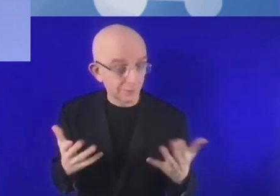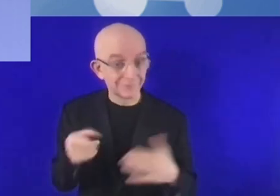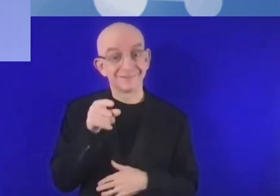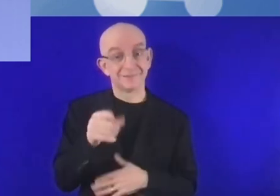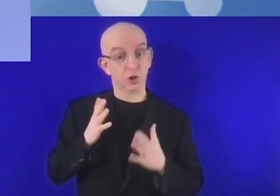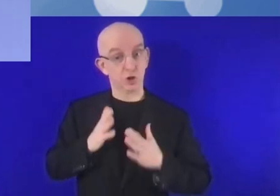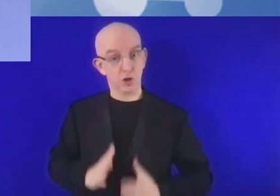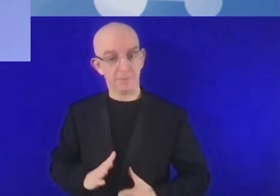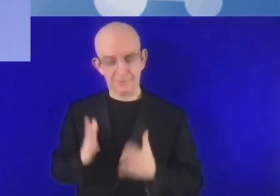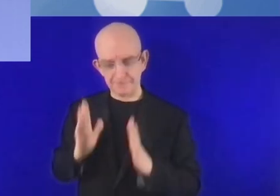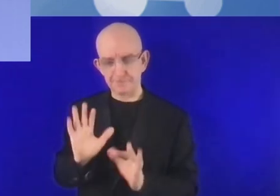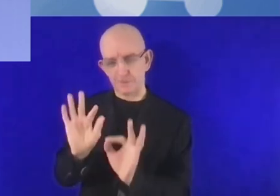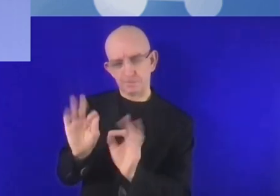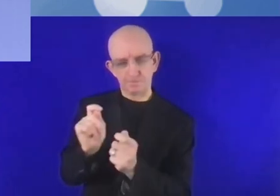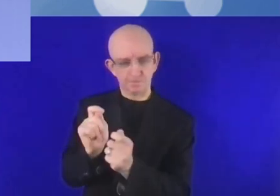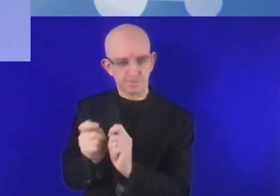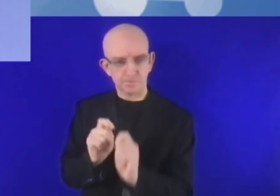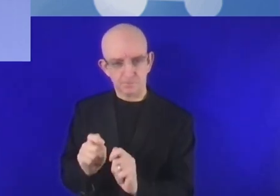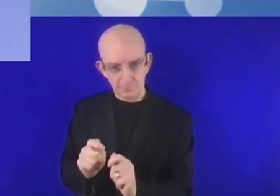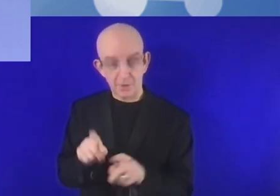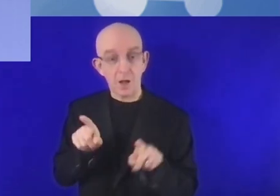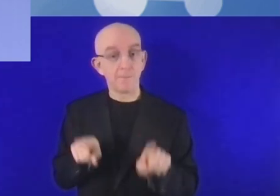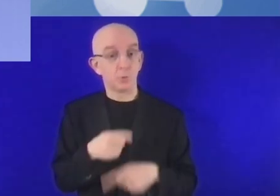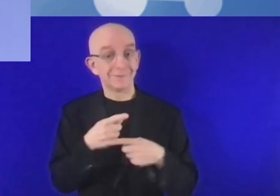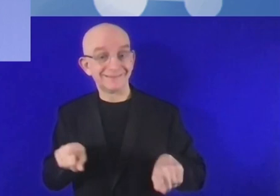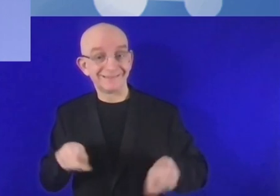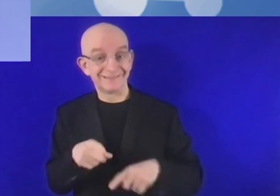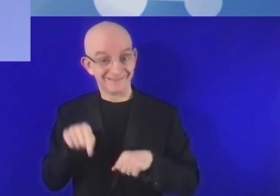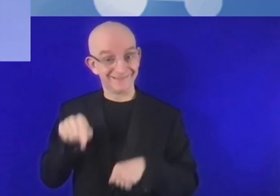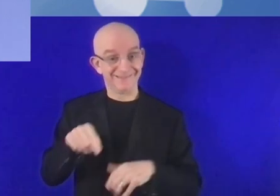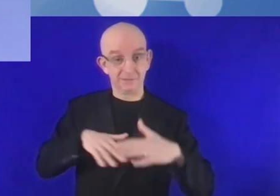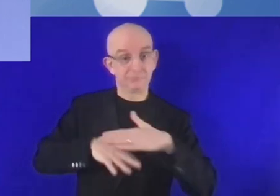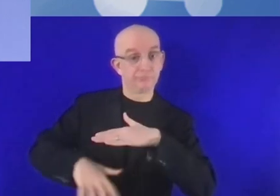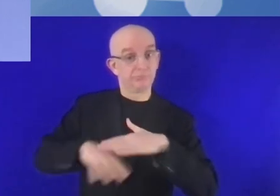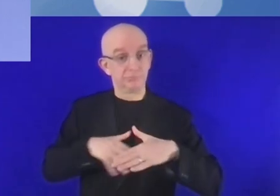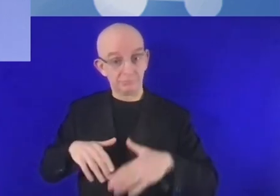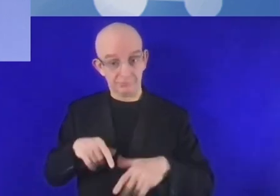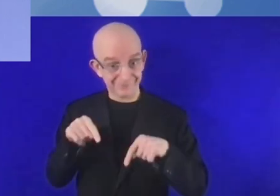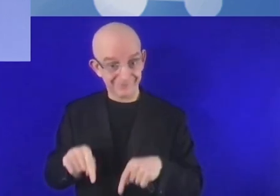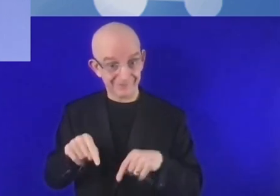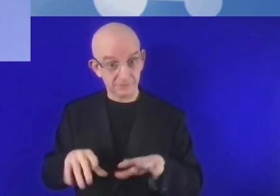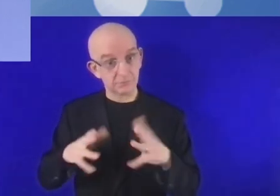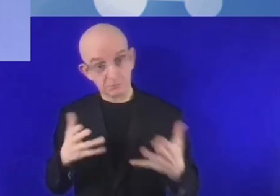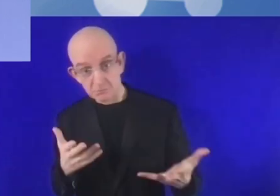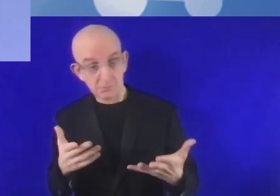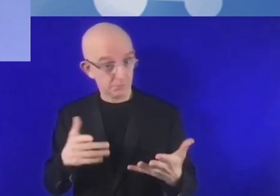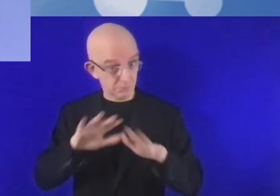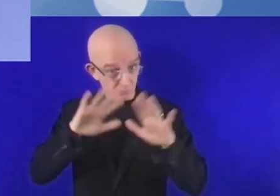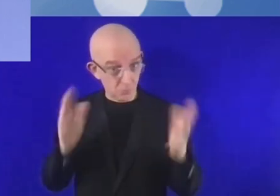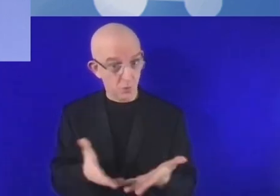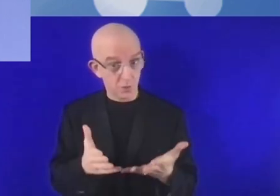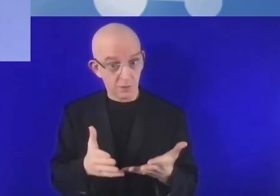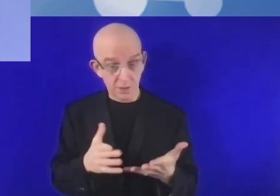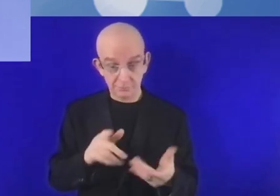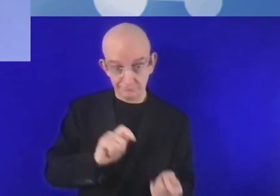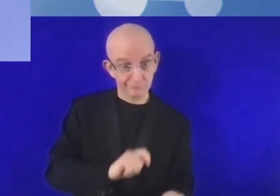ponieważ ten czynnik ludzki i kwestia jakości, także w muzyce, to jest taka warstwa, która nie jest jeszcze wystarczająco szeroko